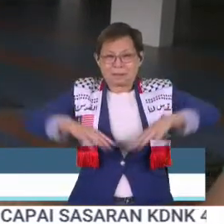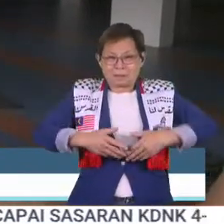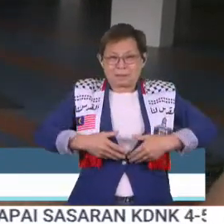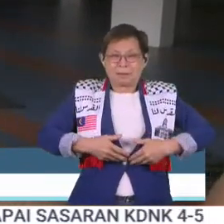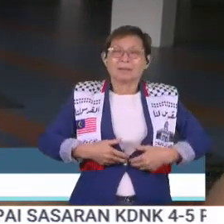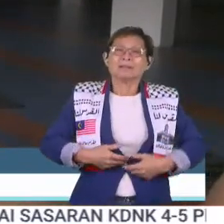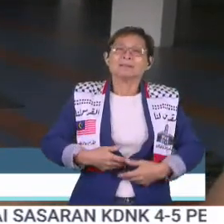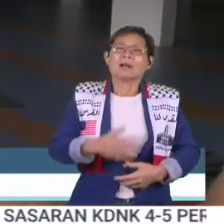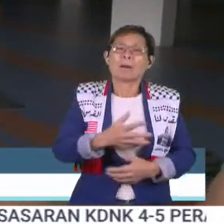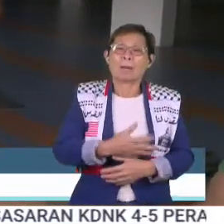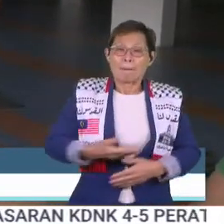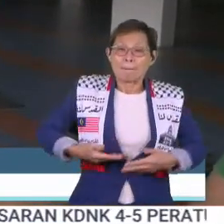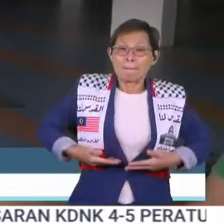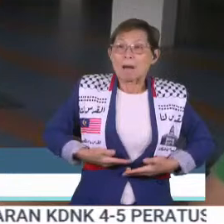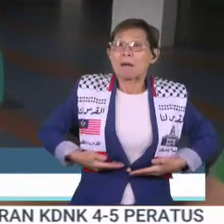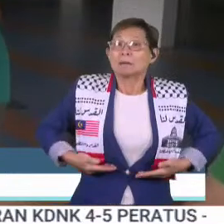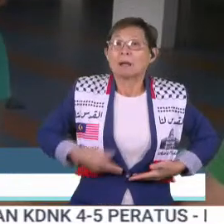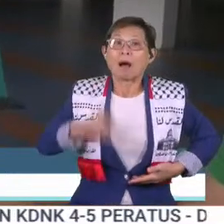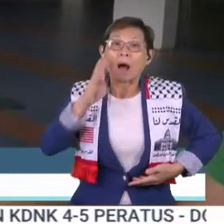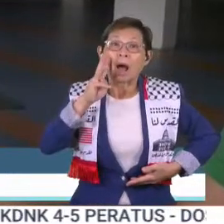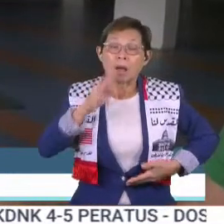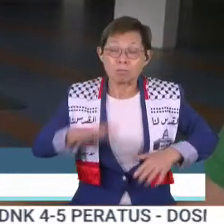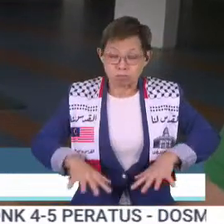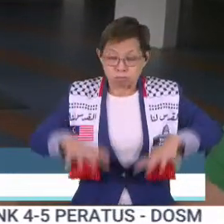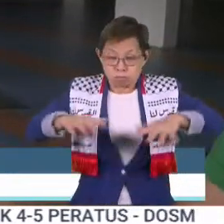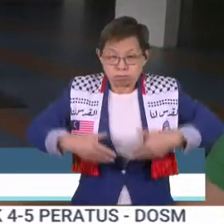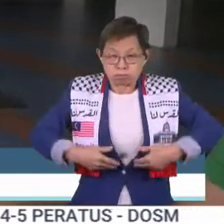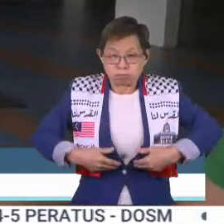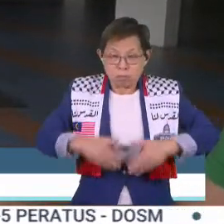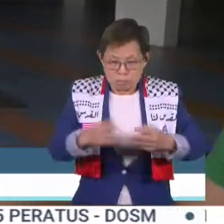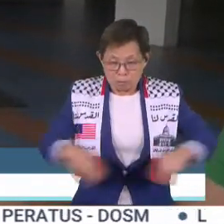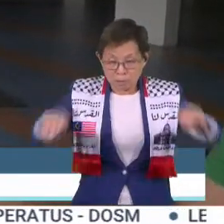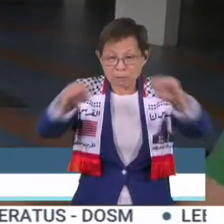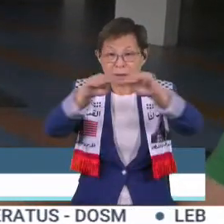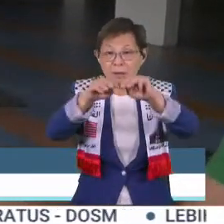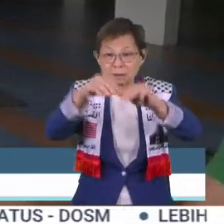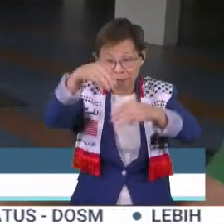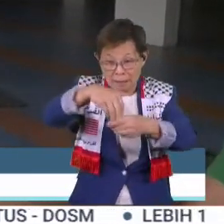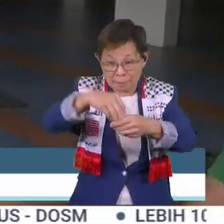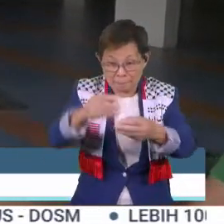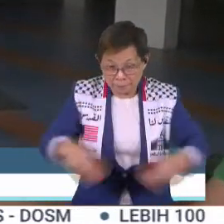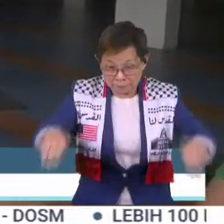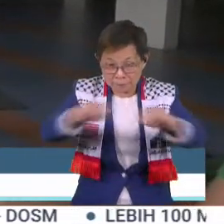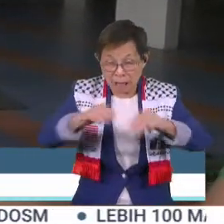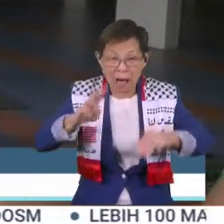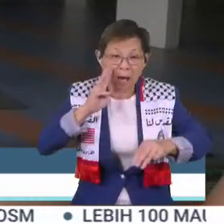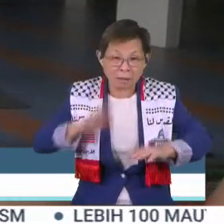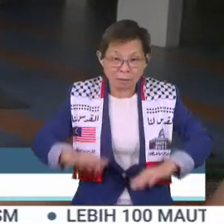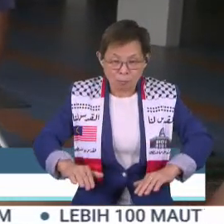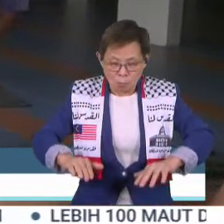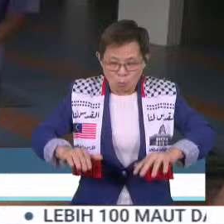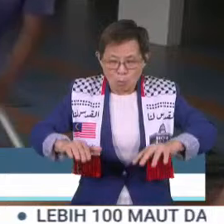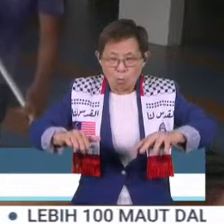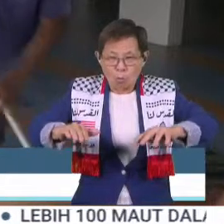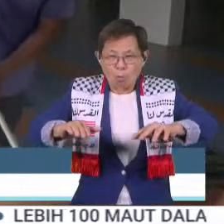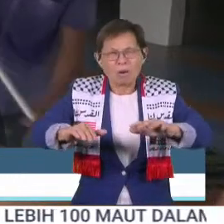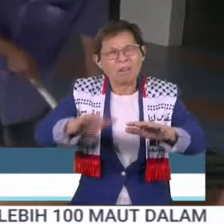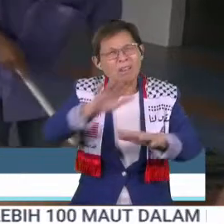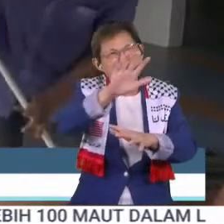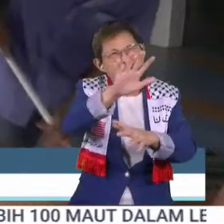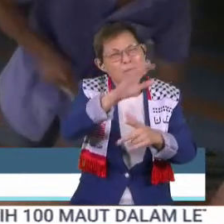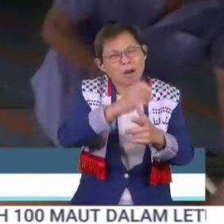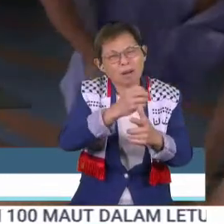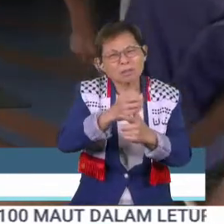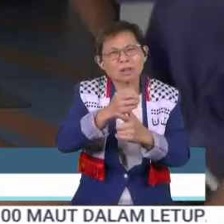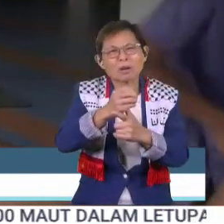Dalam masa tu paras air dalam masjid kita ni tidak naiklah sampai atas. Dah ada